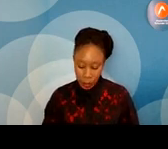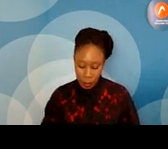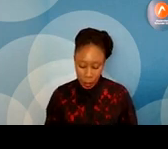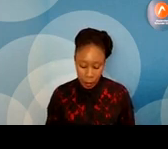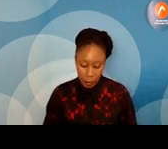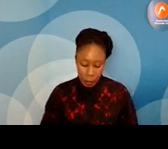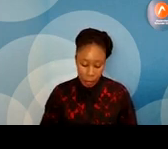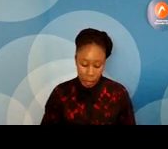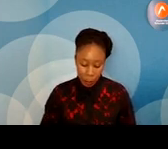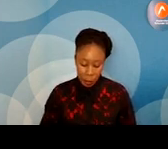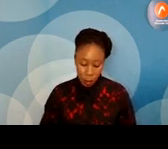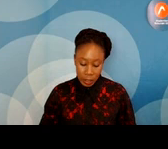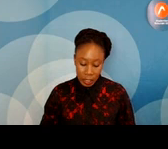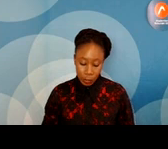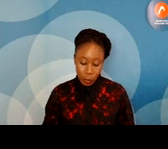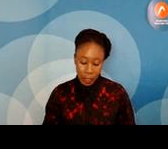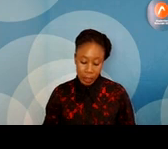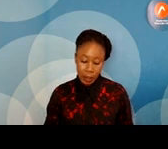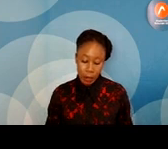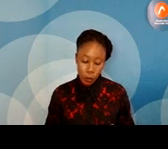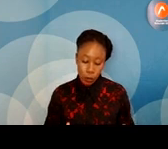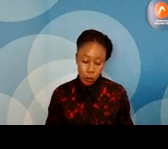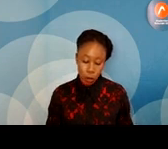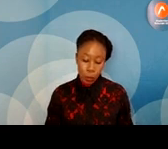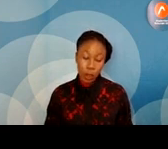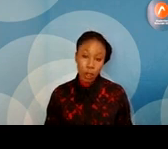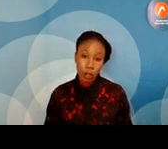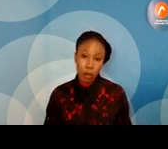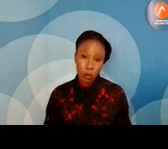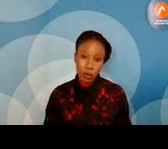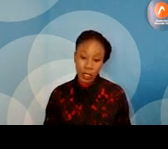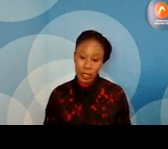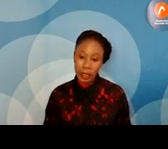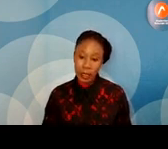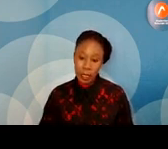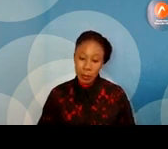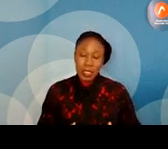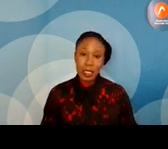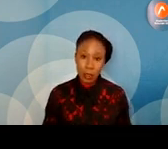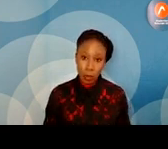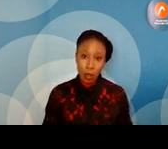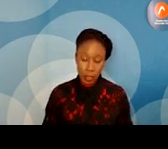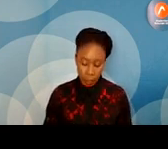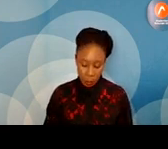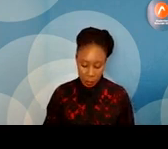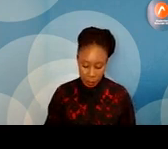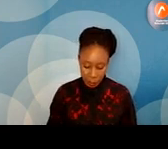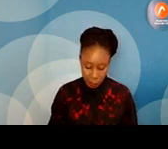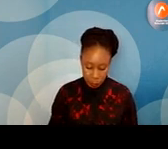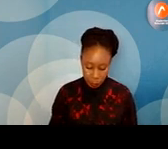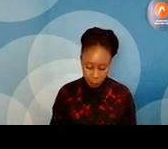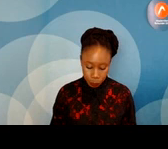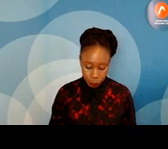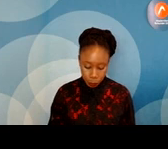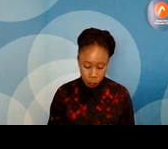arbetstagare. Arbetstagarens erfarenheter och kunskaper ökar också viljan att man stannar kvar i arbetslivet.